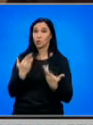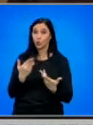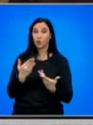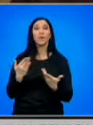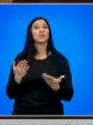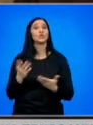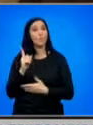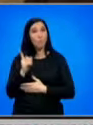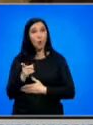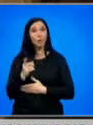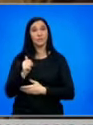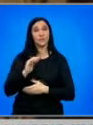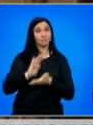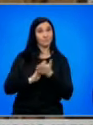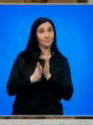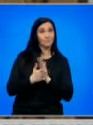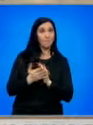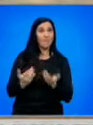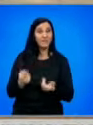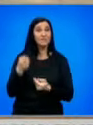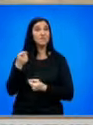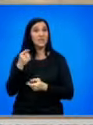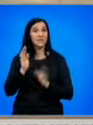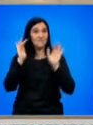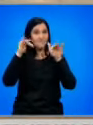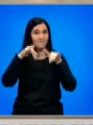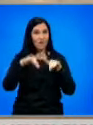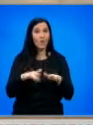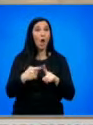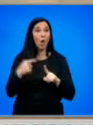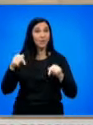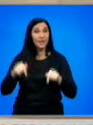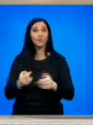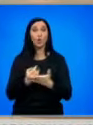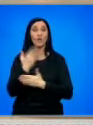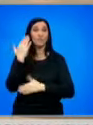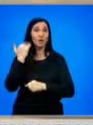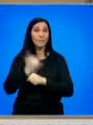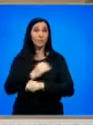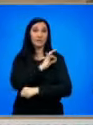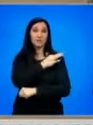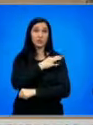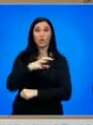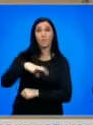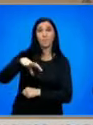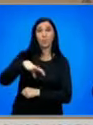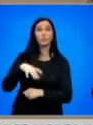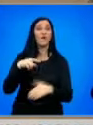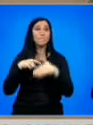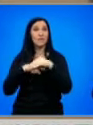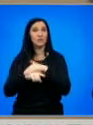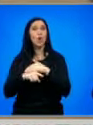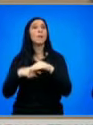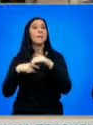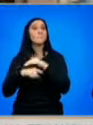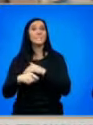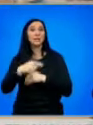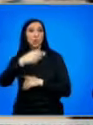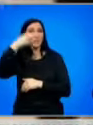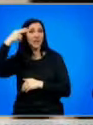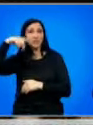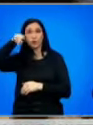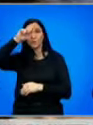че ще могат да се справят и с тази вълна. От днес отново работят вакцинационните пунктове в метрото. На метростанция